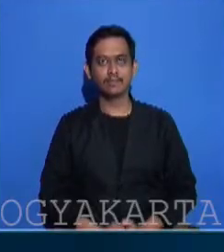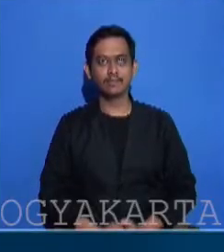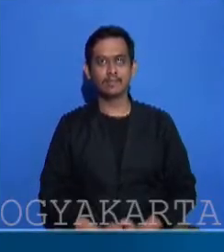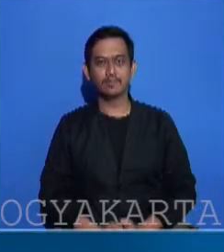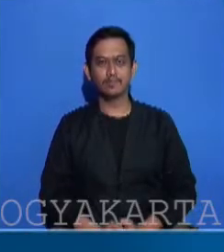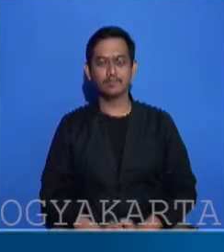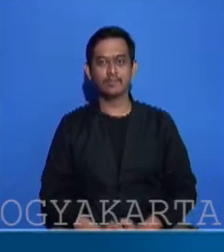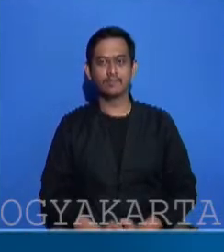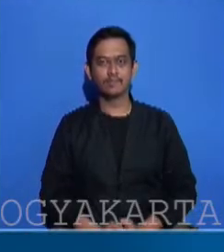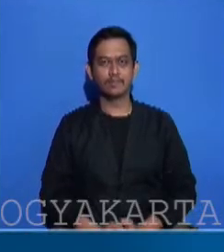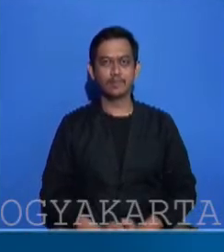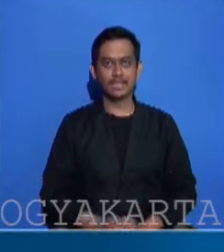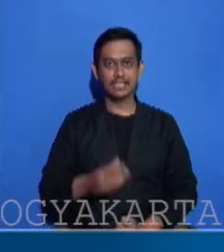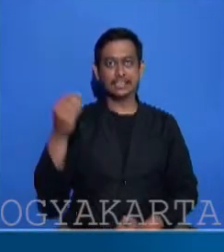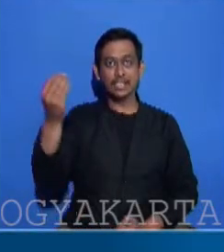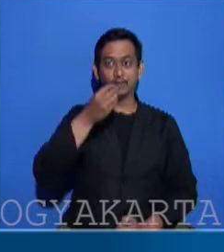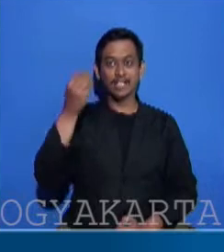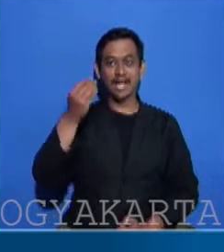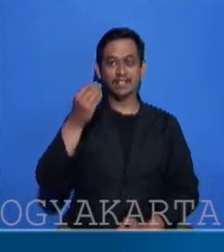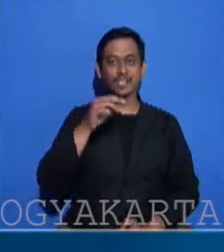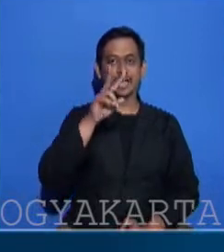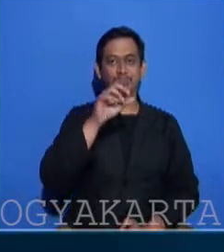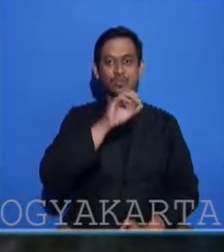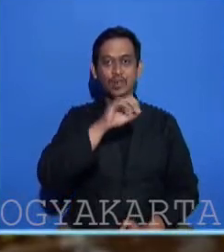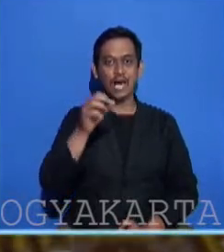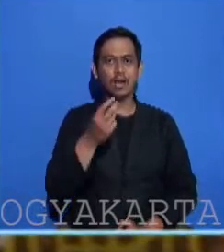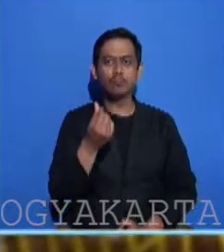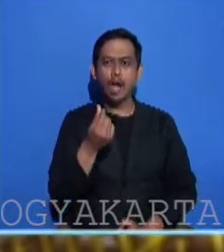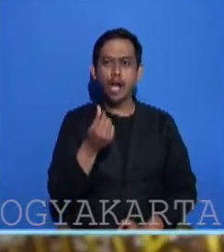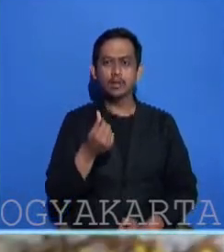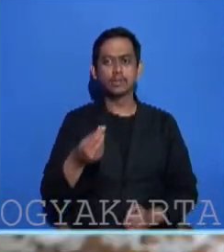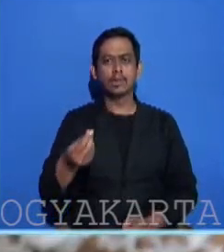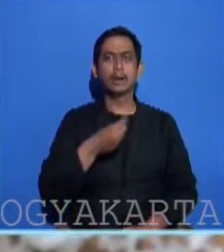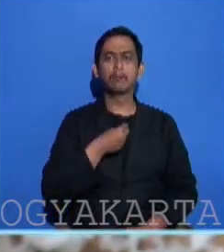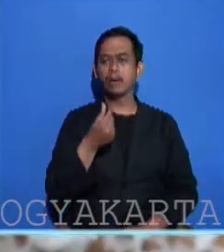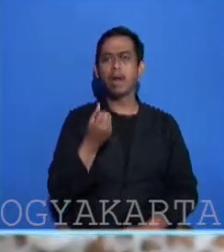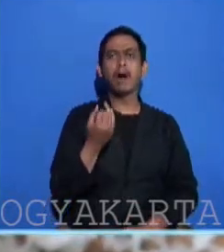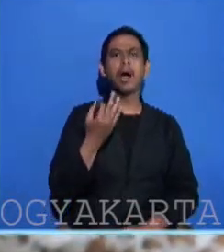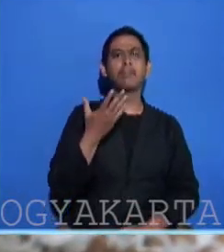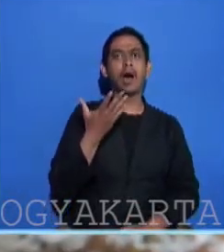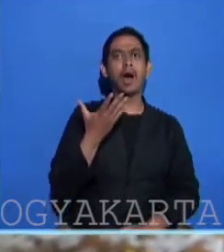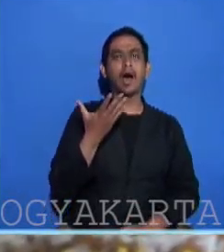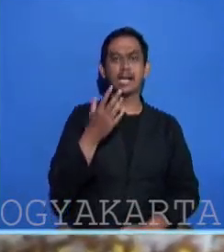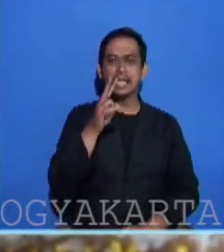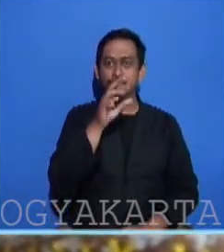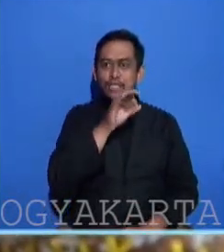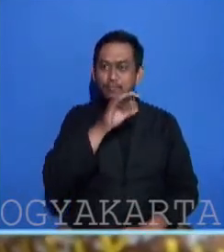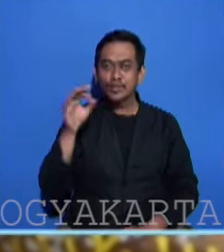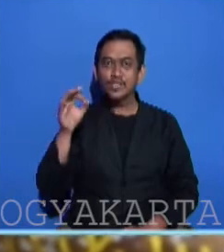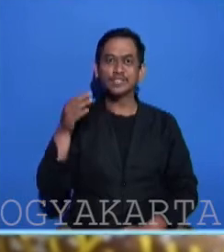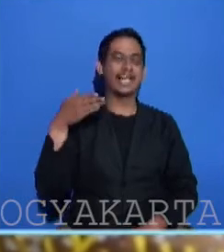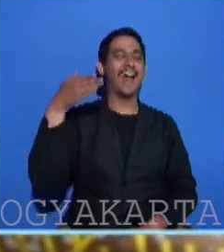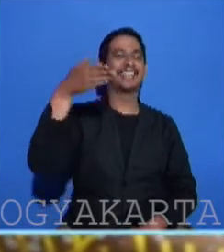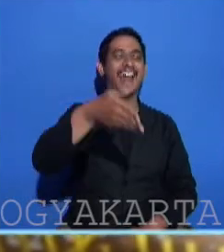20 ribu di Jogja dapat makan apa Mau kemana kita edisi referensi kuliner saat